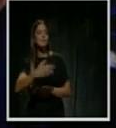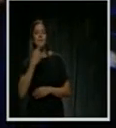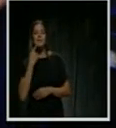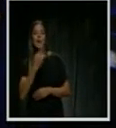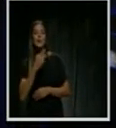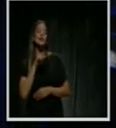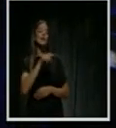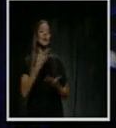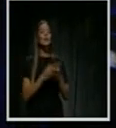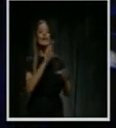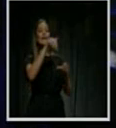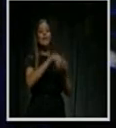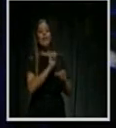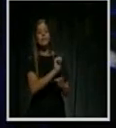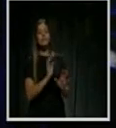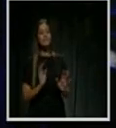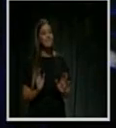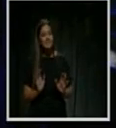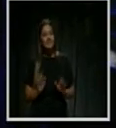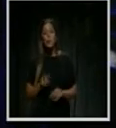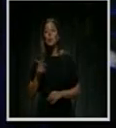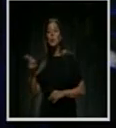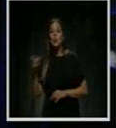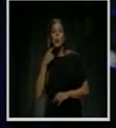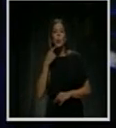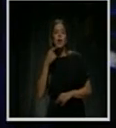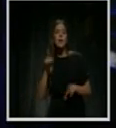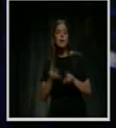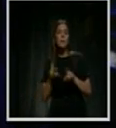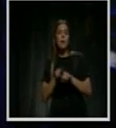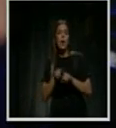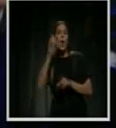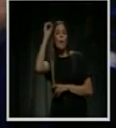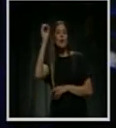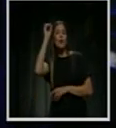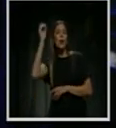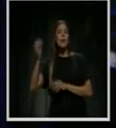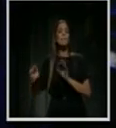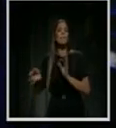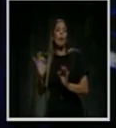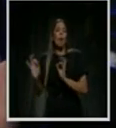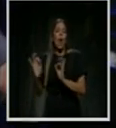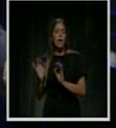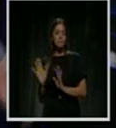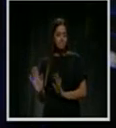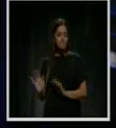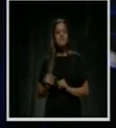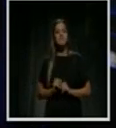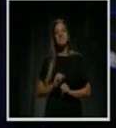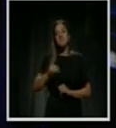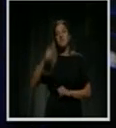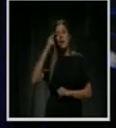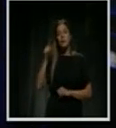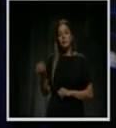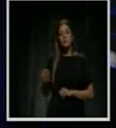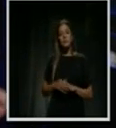hawnhekk illum u jipprova jaqbad il-kantaliena populista li aħna drajnieh sewa li jassa. Però verament gburi